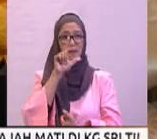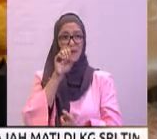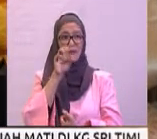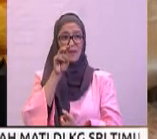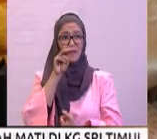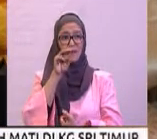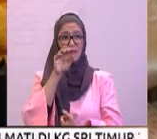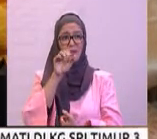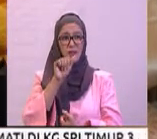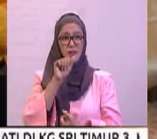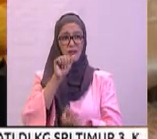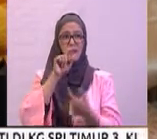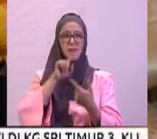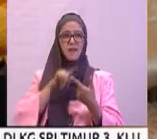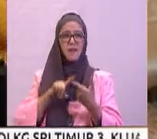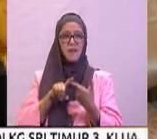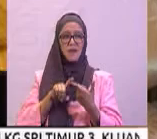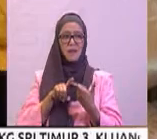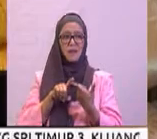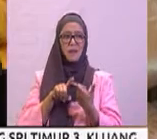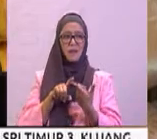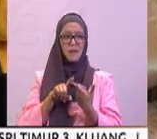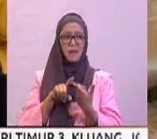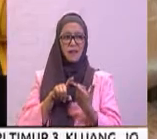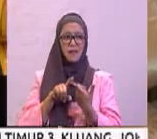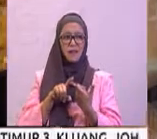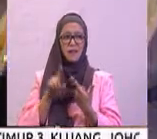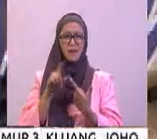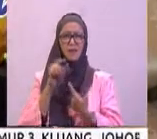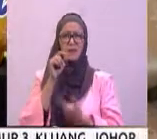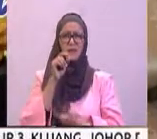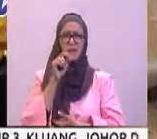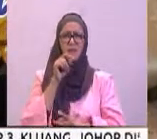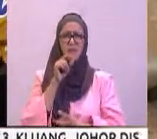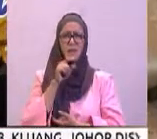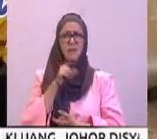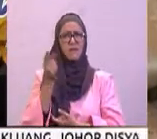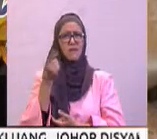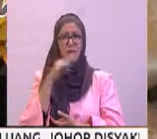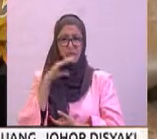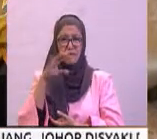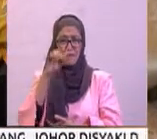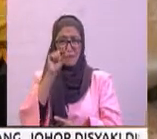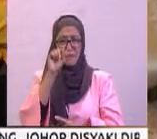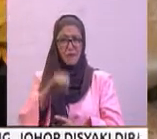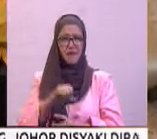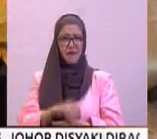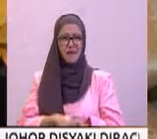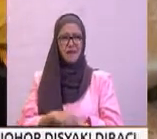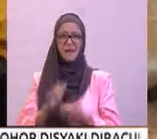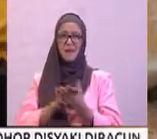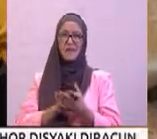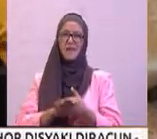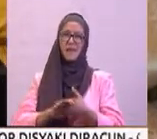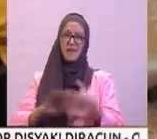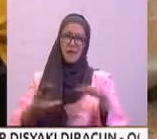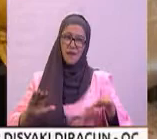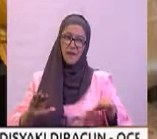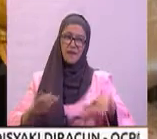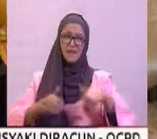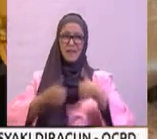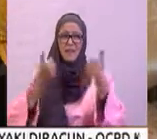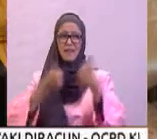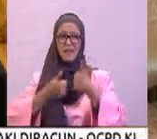Selam. Selam. Okey, nyanyi sikit. Saya tak tahu lagu tu. Selamat Hari Raya. Itu nyanyi sikit, nyanyi